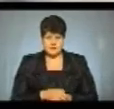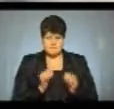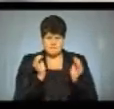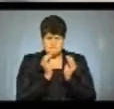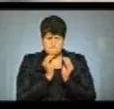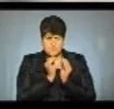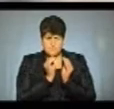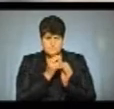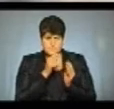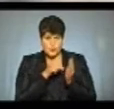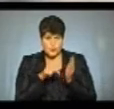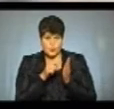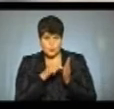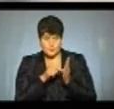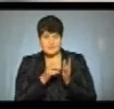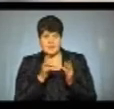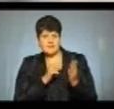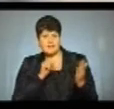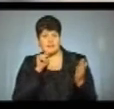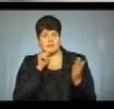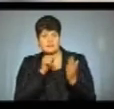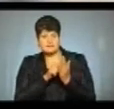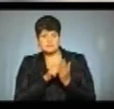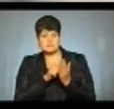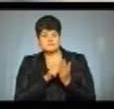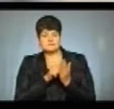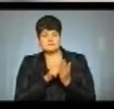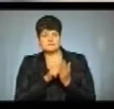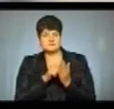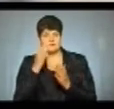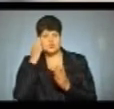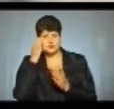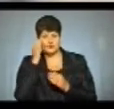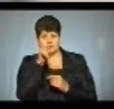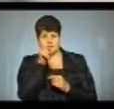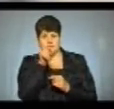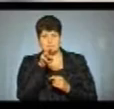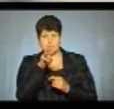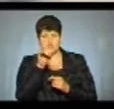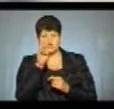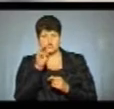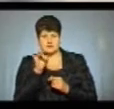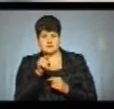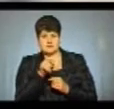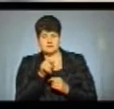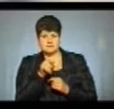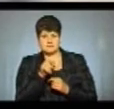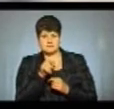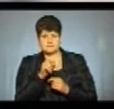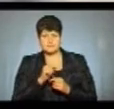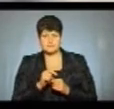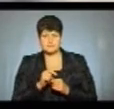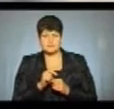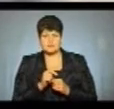таке. Це коло треба навести на чорну мішень там. І щоб, дивись, оце коло, оце коло, так?